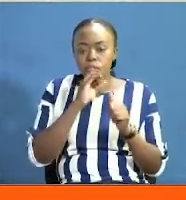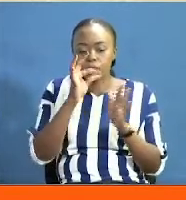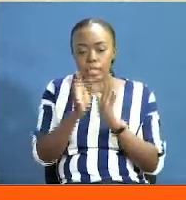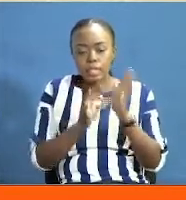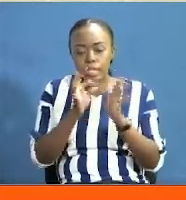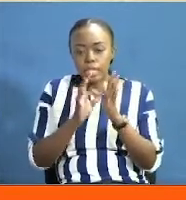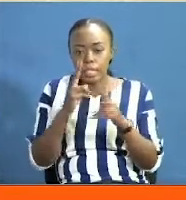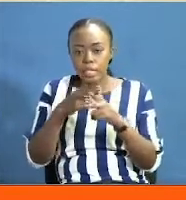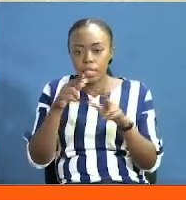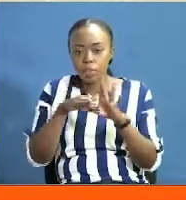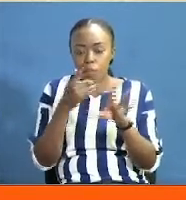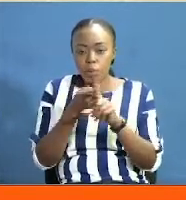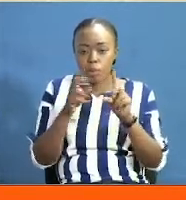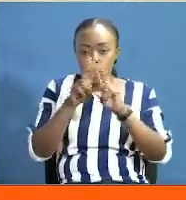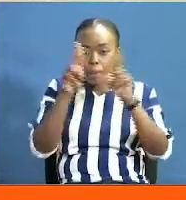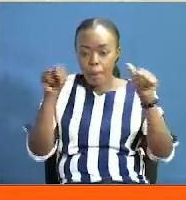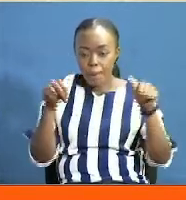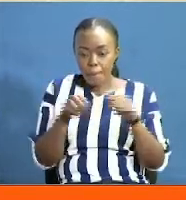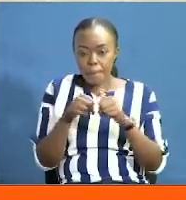ambayo itaandikwa itawekwa kwa map.